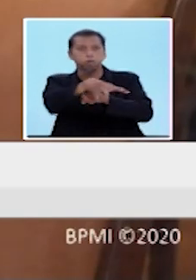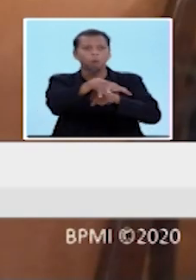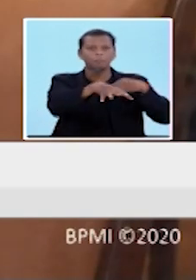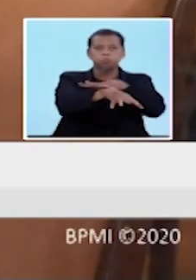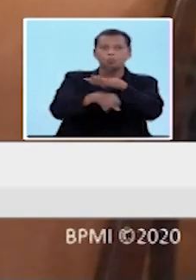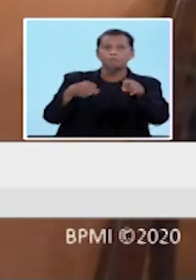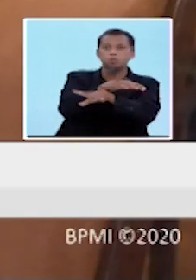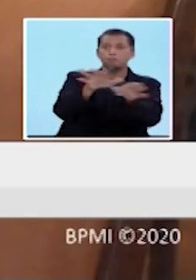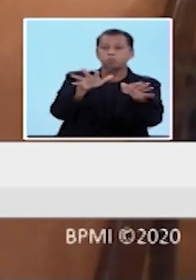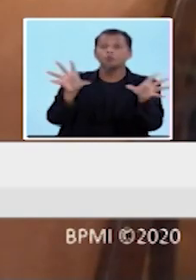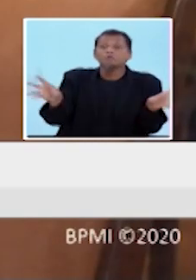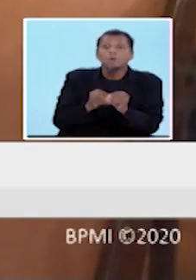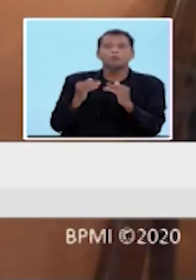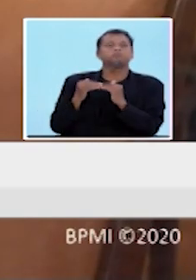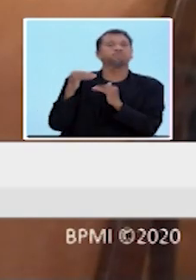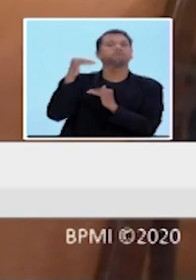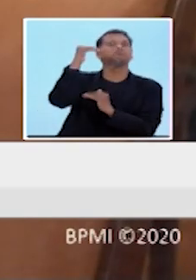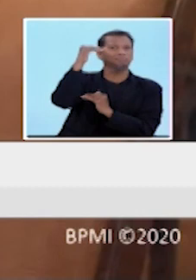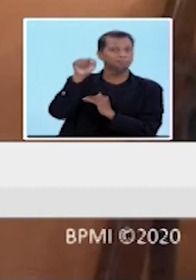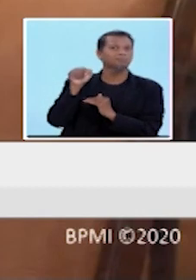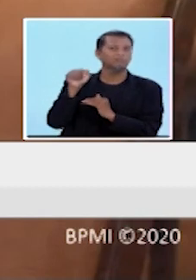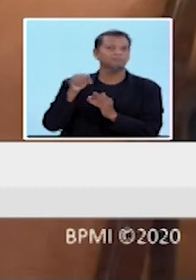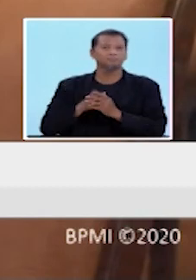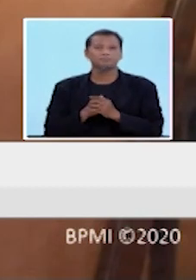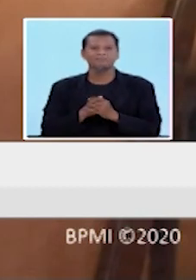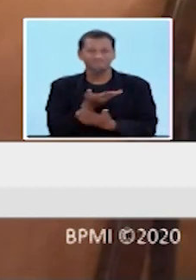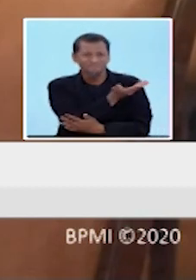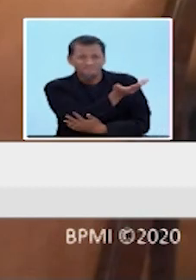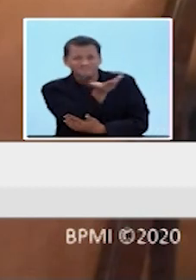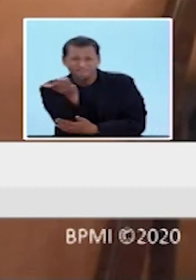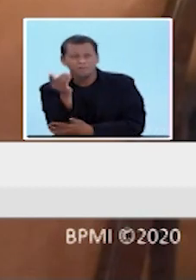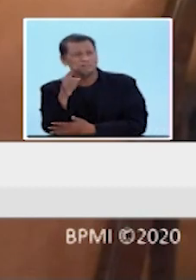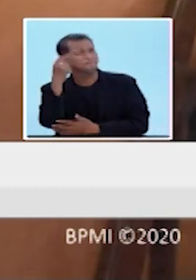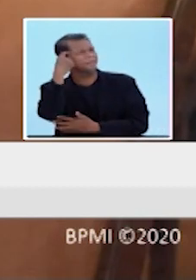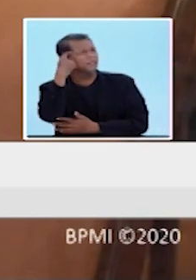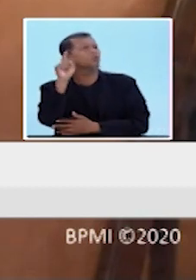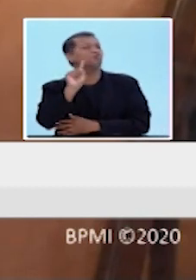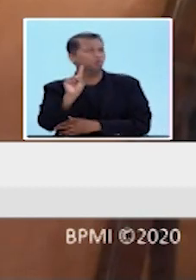sebab itu ini perlu kita bicarakan agar